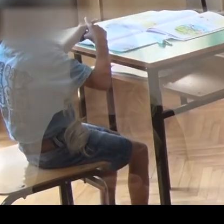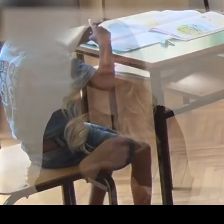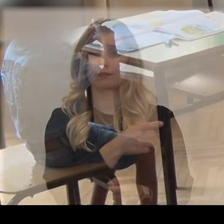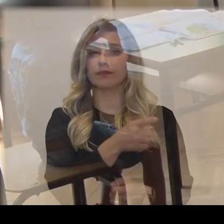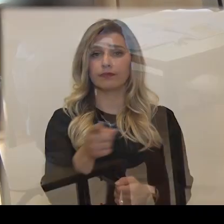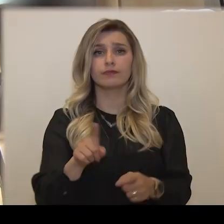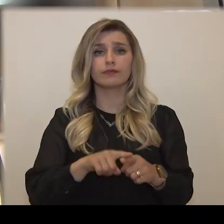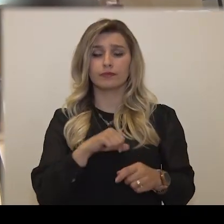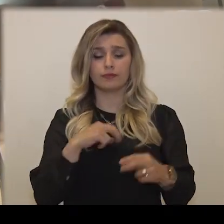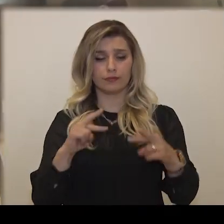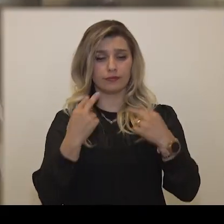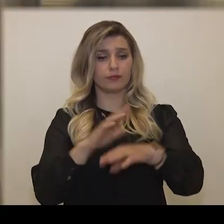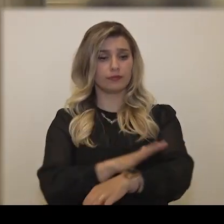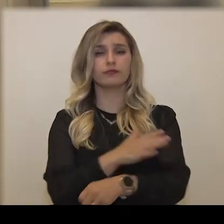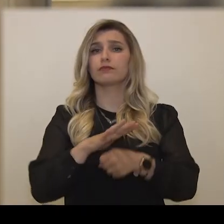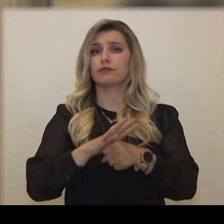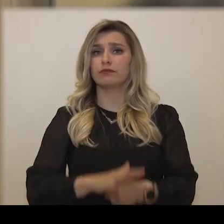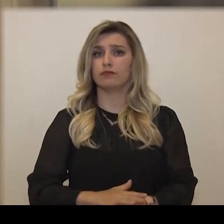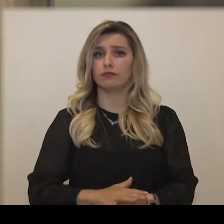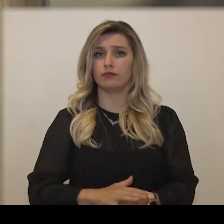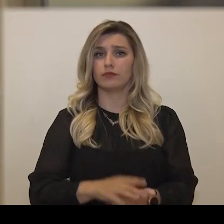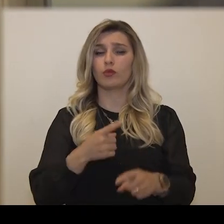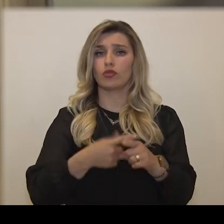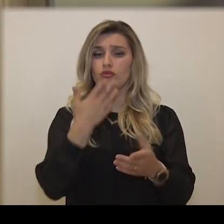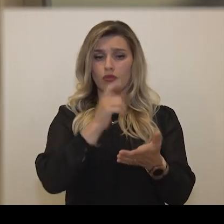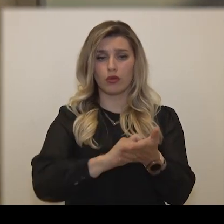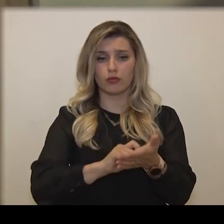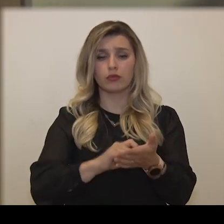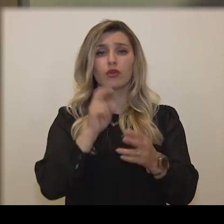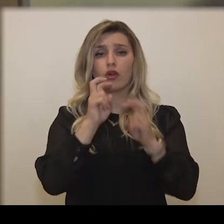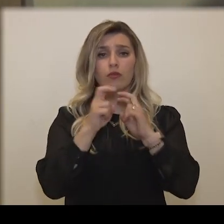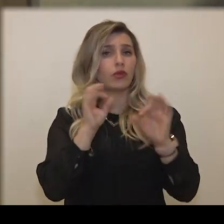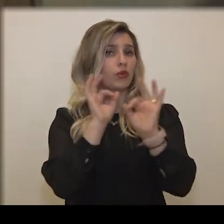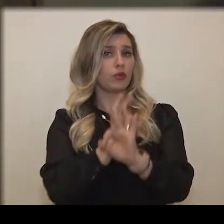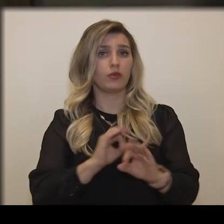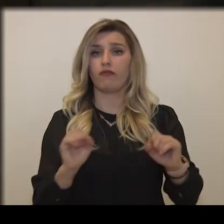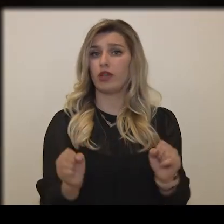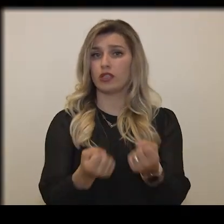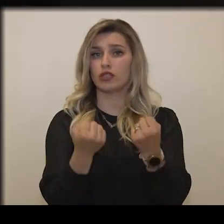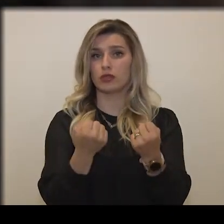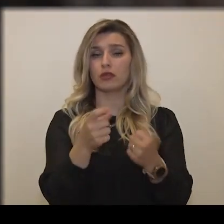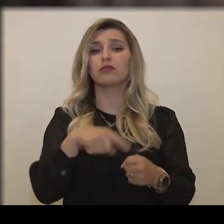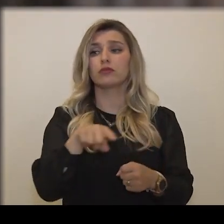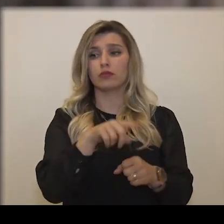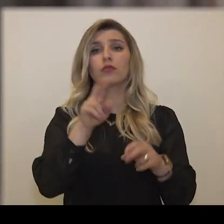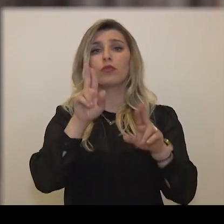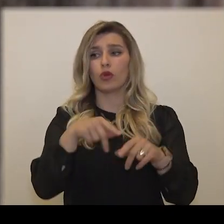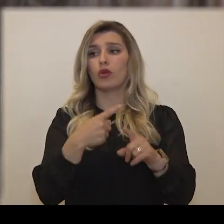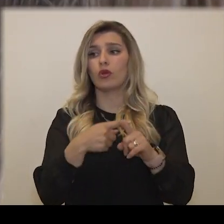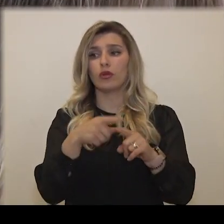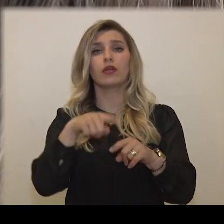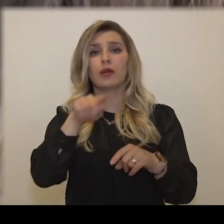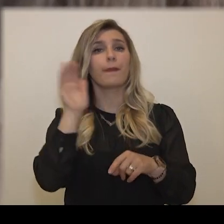ata ndihen të diskriminuar dhe analfabet në fushën e komunikimit. Një gjë të tillë e pranojnë edhe në Ministrinë